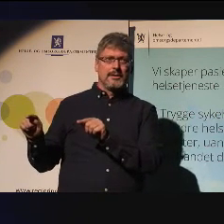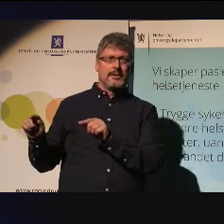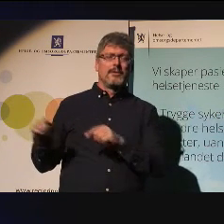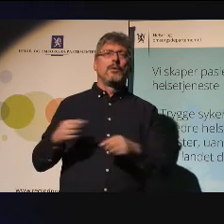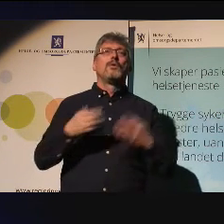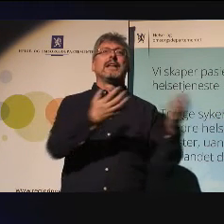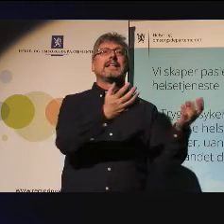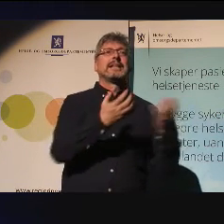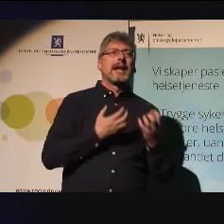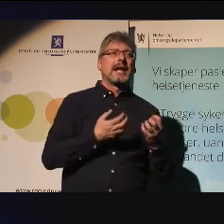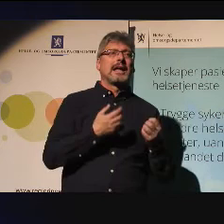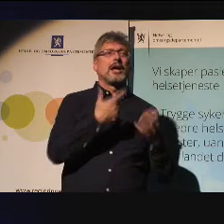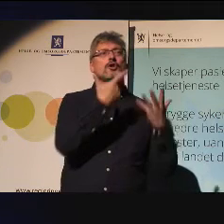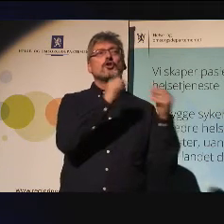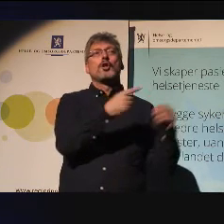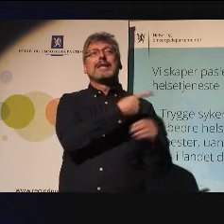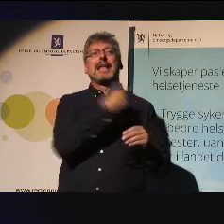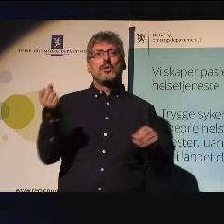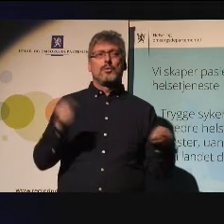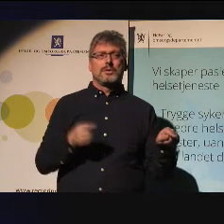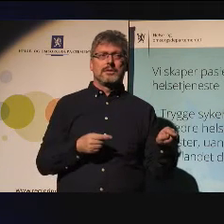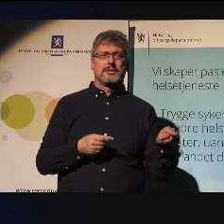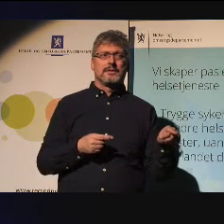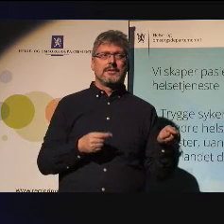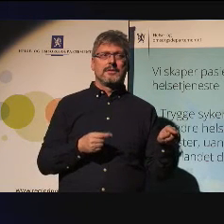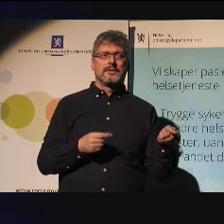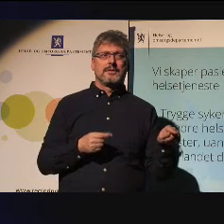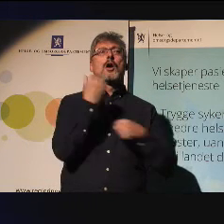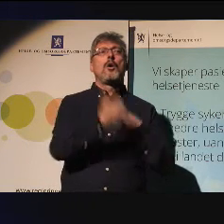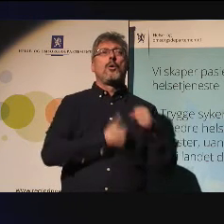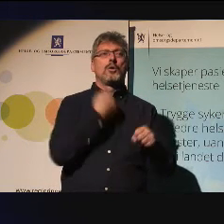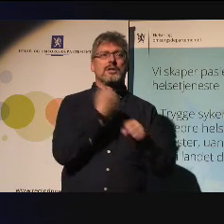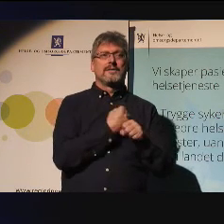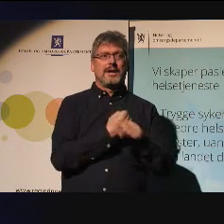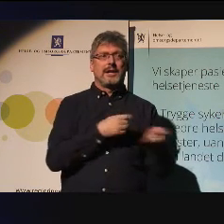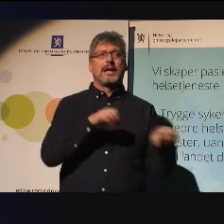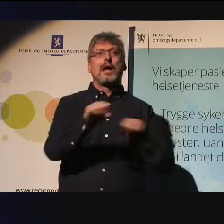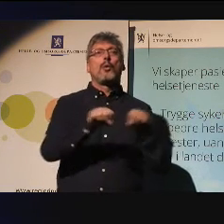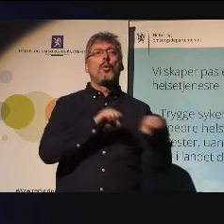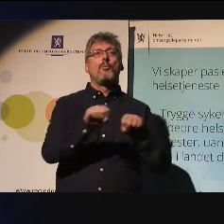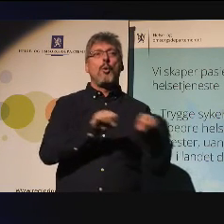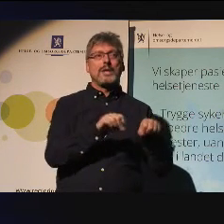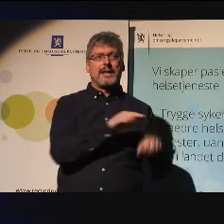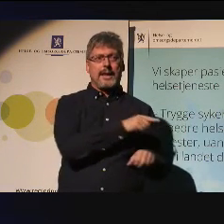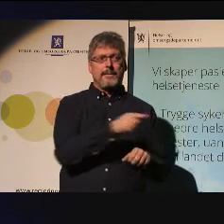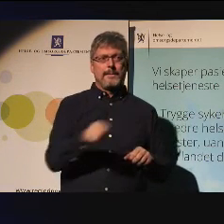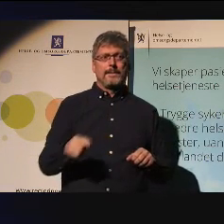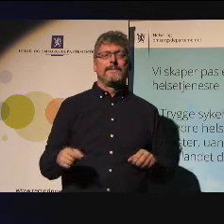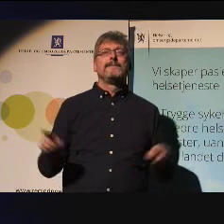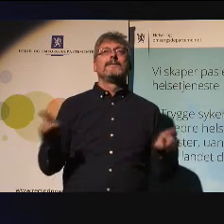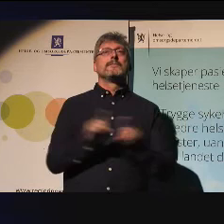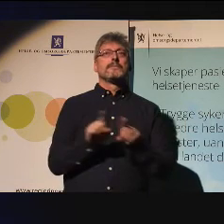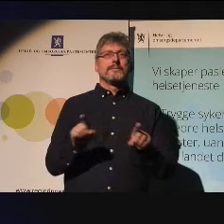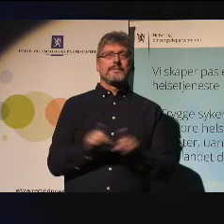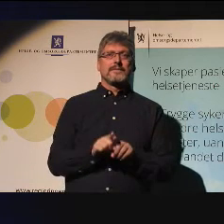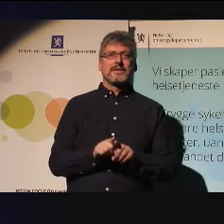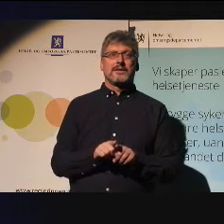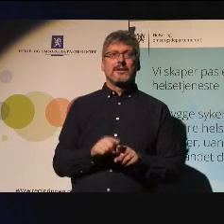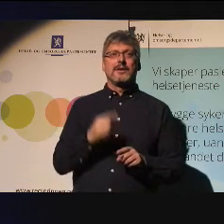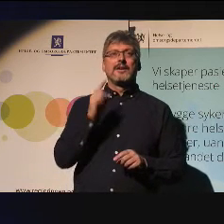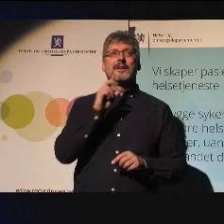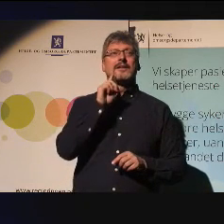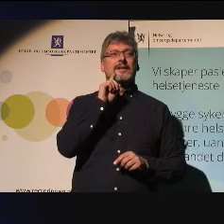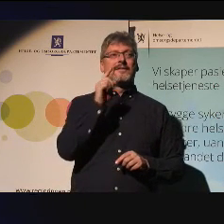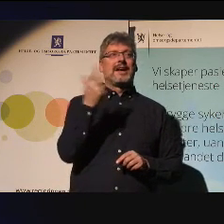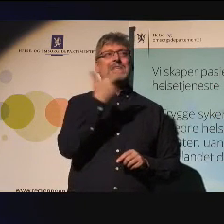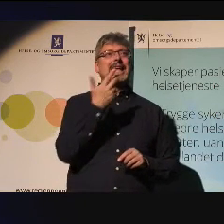Og vi vil trenge 70 000 flere årsverk i kommunene. Det betyr i så fall at hver tredje elev